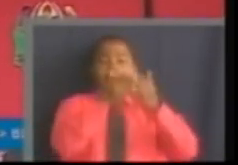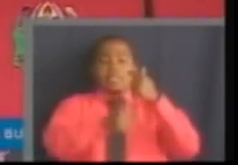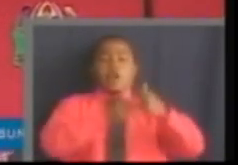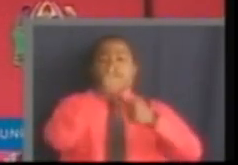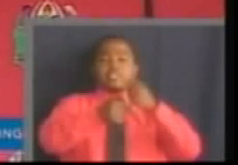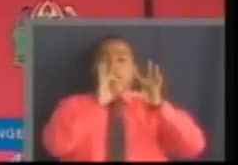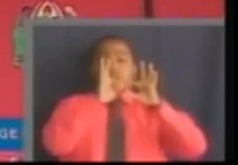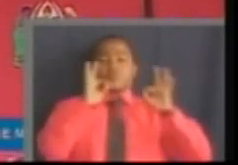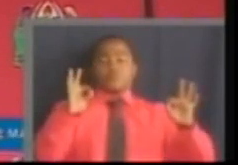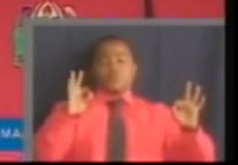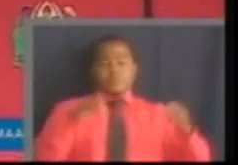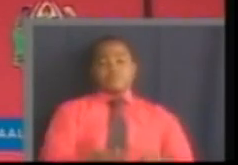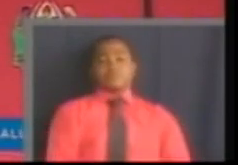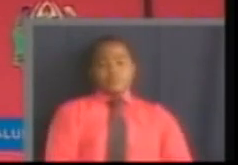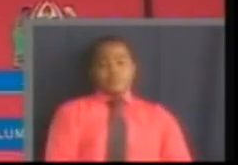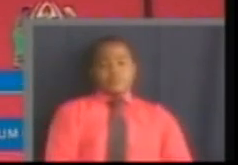vikao.